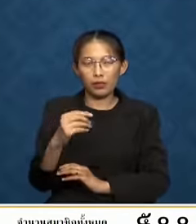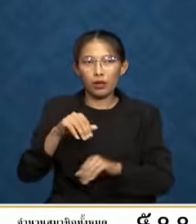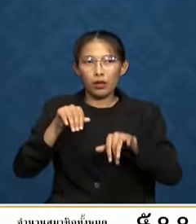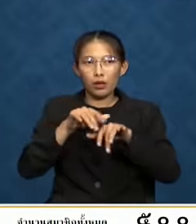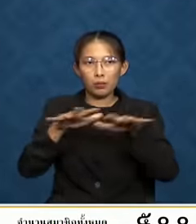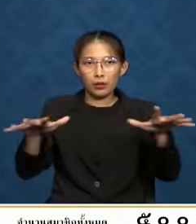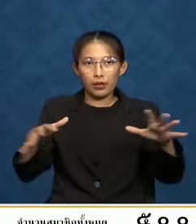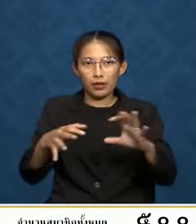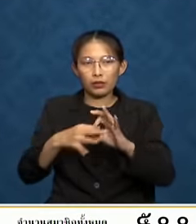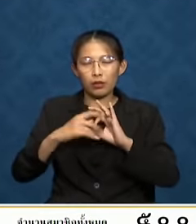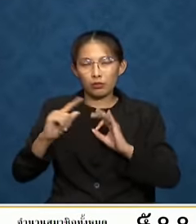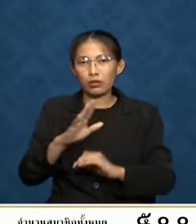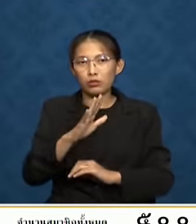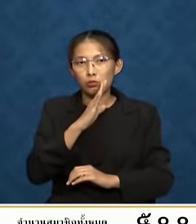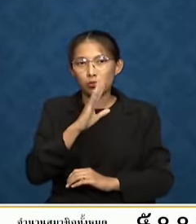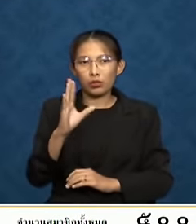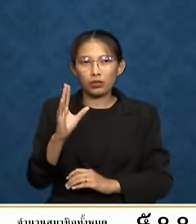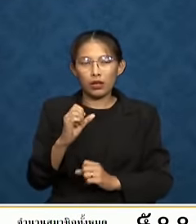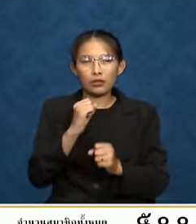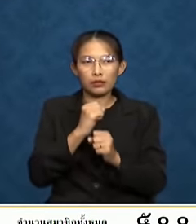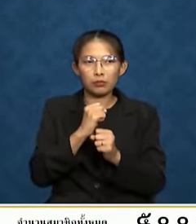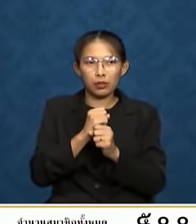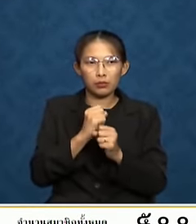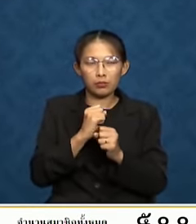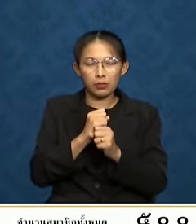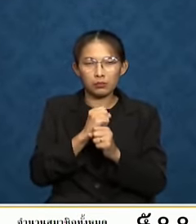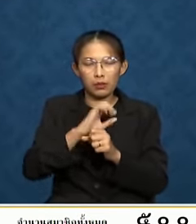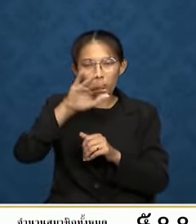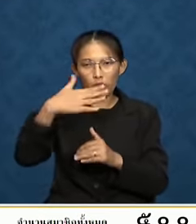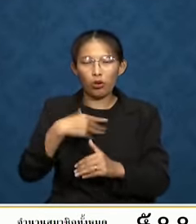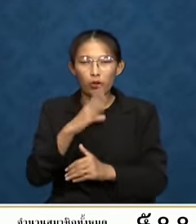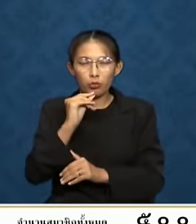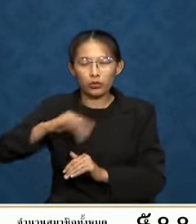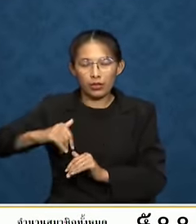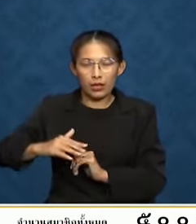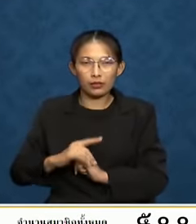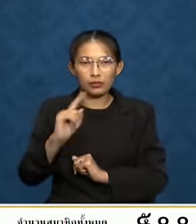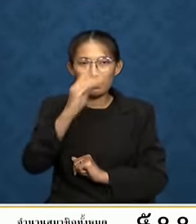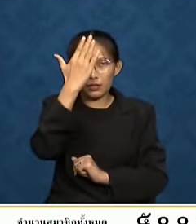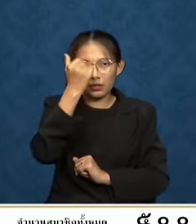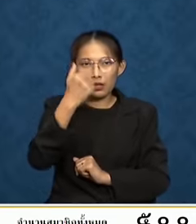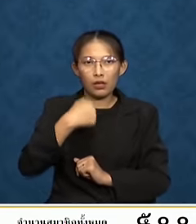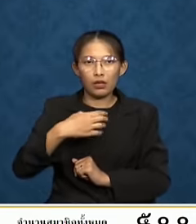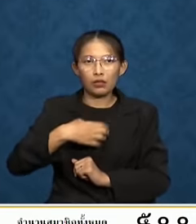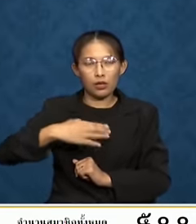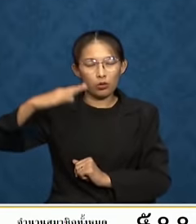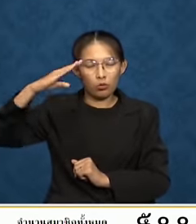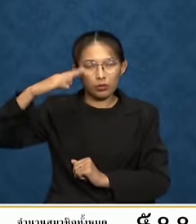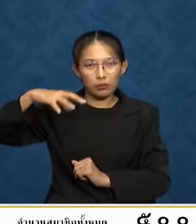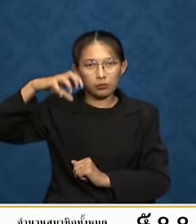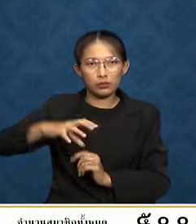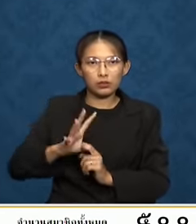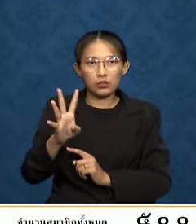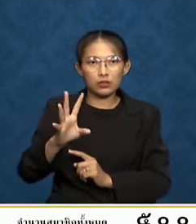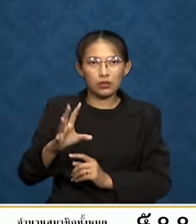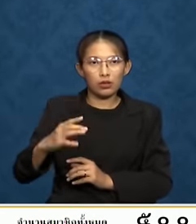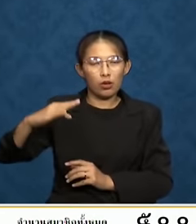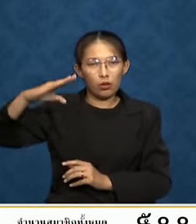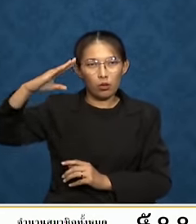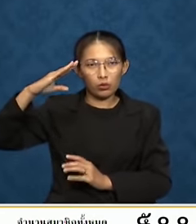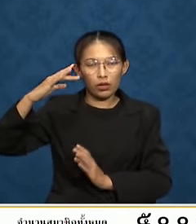แล้วกลัวคนว่าโม้ก็ค่อยๆพูดแต่ทำไปมากกว่าผมบอกว่าผมอยากจะตั้งกองทัพที่ 4กองทัพไซเบอร์